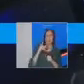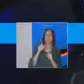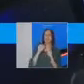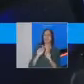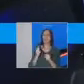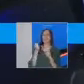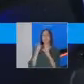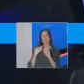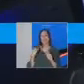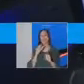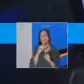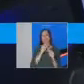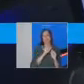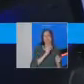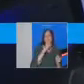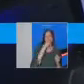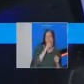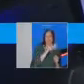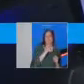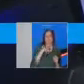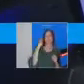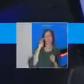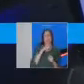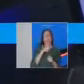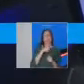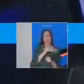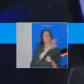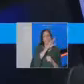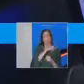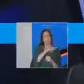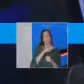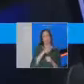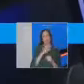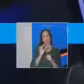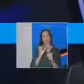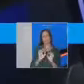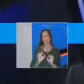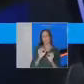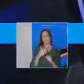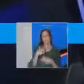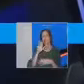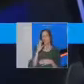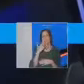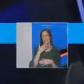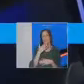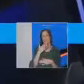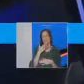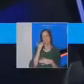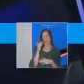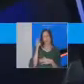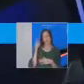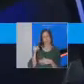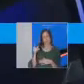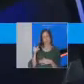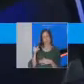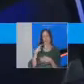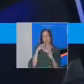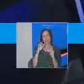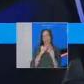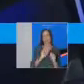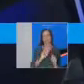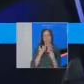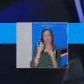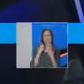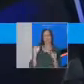תומכים בדמוקרטים ולמה הם תומכים ברפובליקנים, ואנחנו שומעים עליהם הרבה יותר, למרות שבעצם רוב יהדות ארצות הברית, כמו שעכשיו אמרו